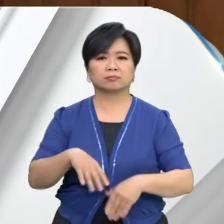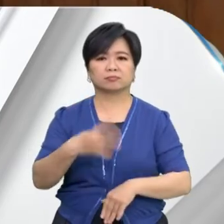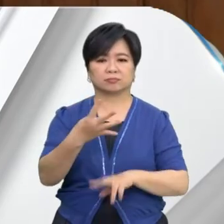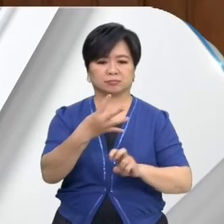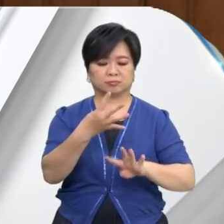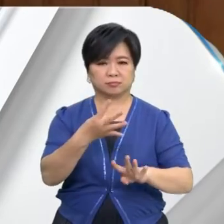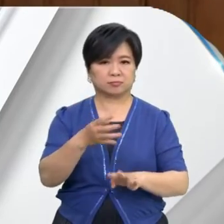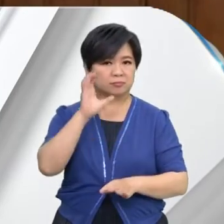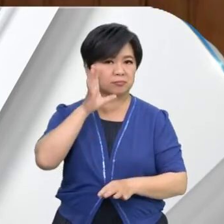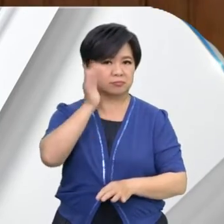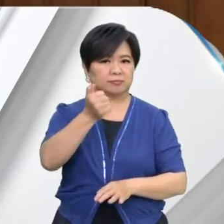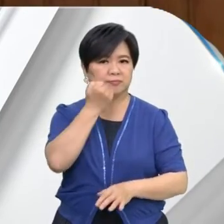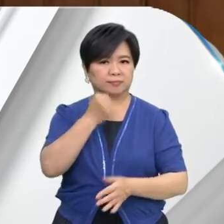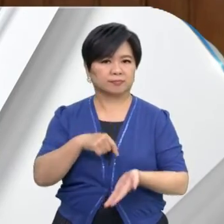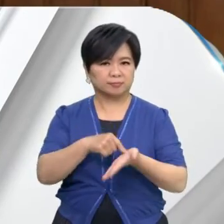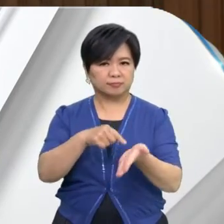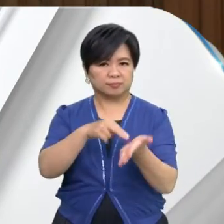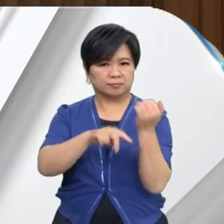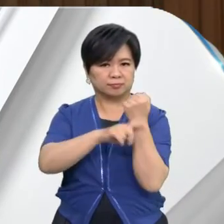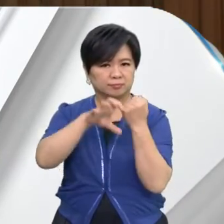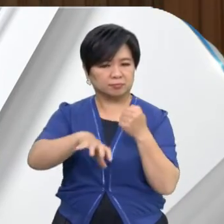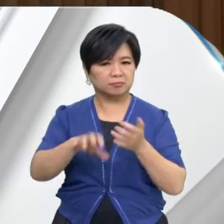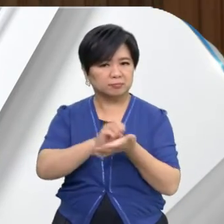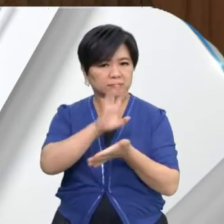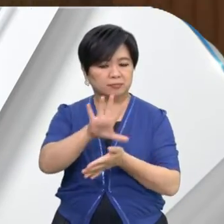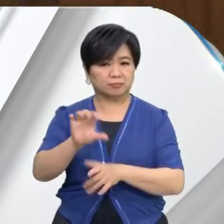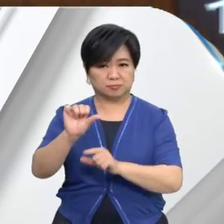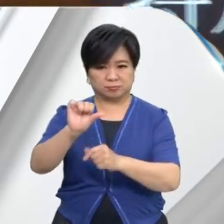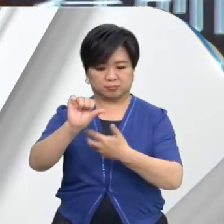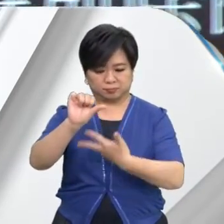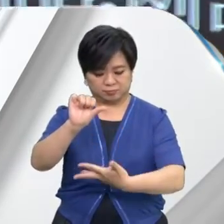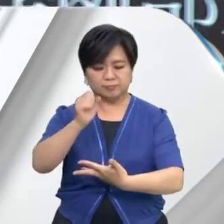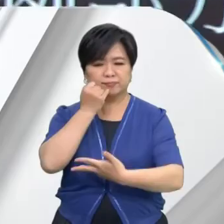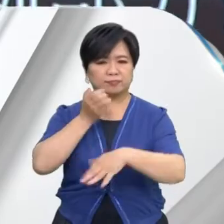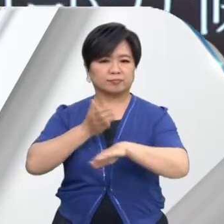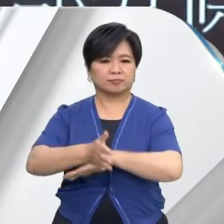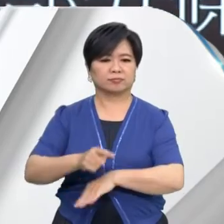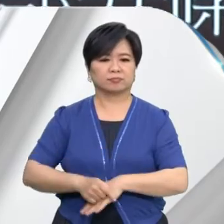院长苏贞昌就做得协议发展报告，最近5月初8就做得通过